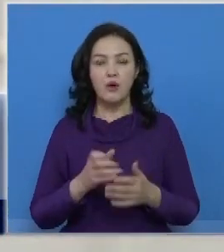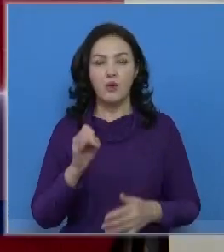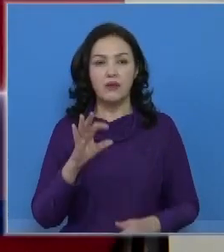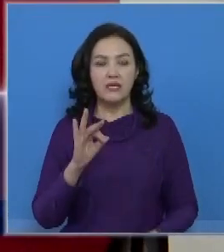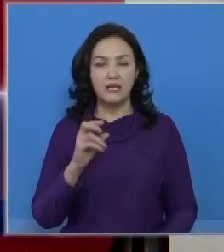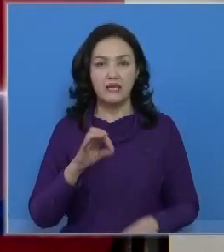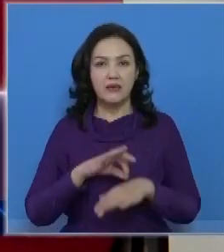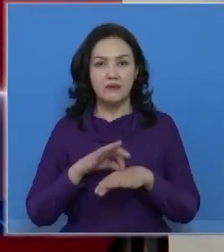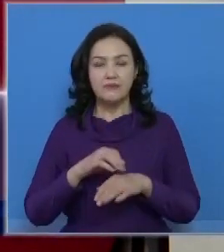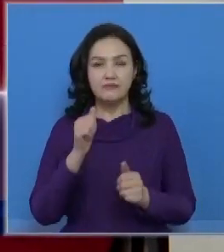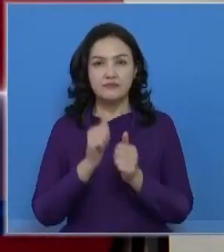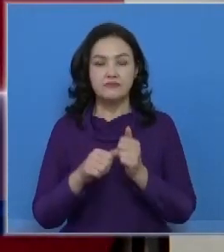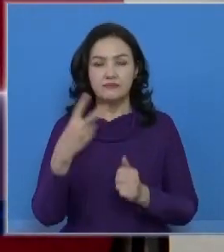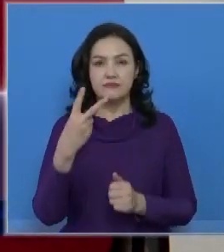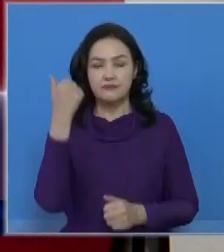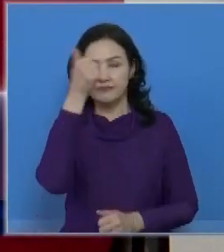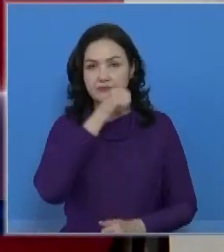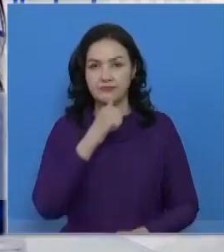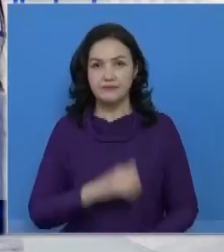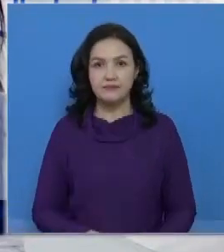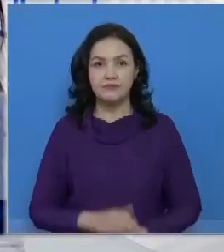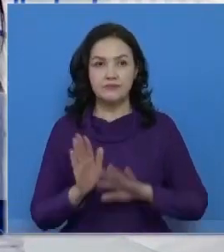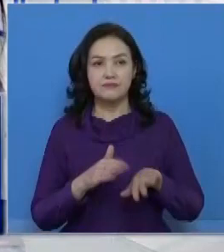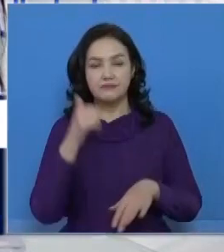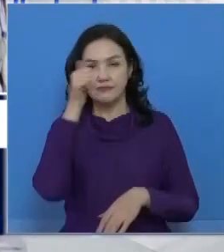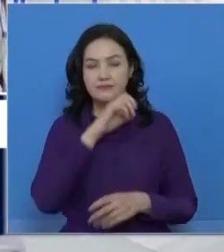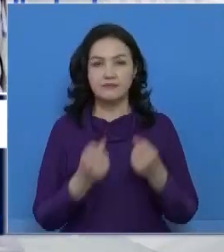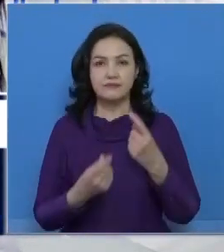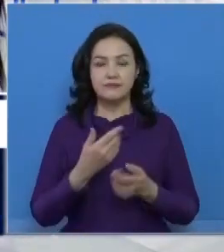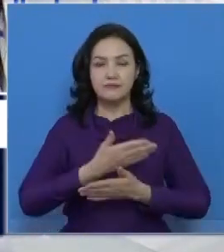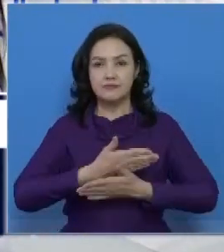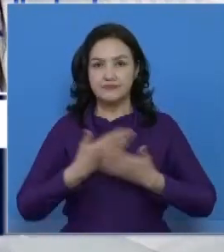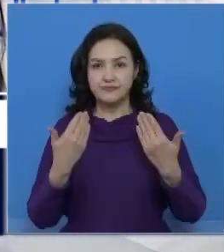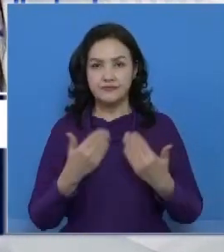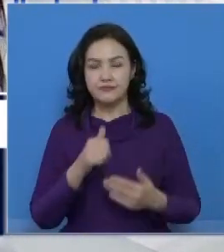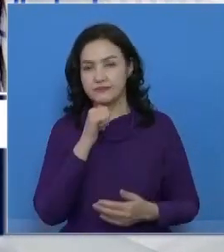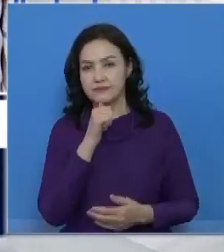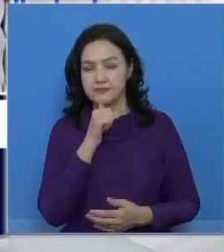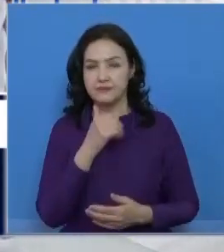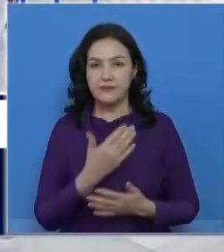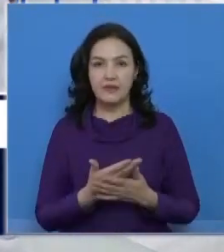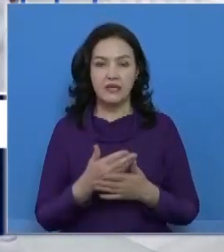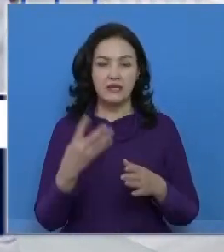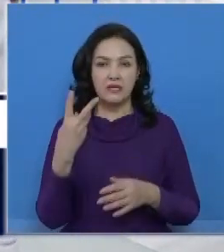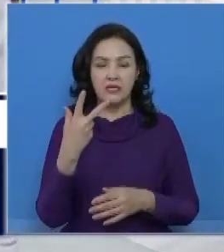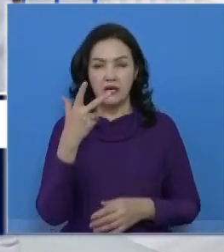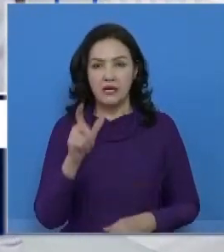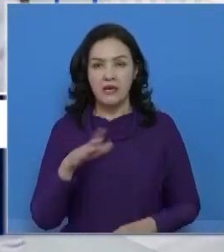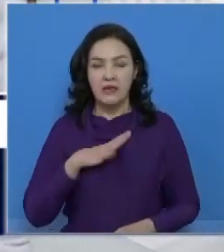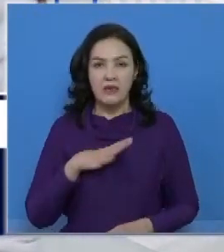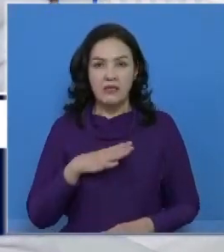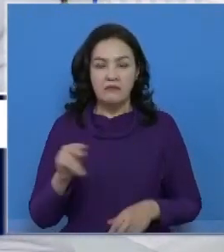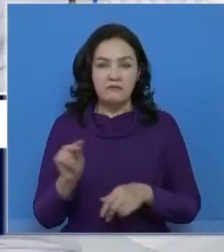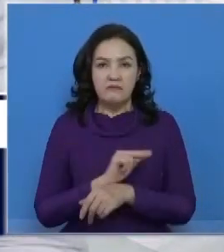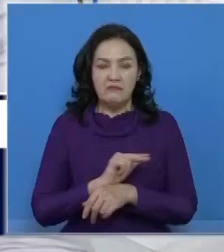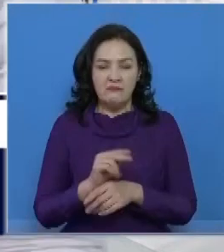онкозаболевания проходит каждые два года за прошлый год прям выявление не было но были подозрения три человека но они были